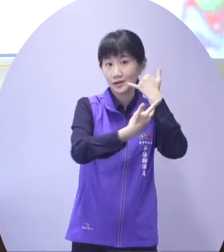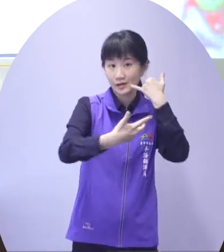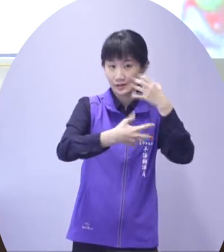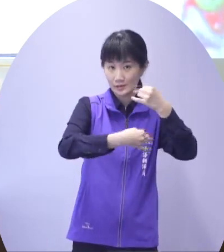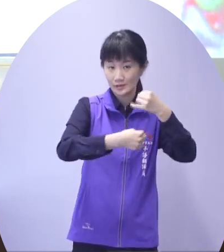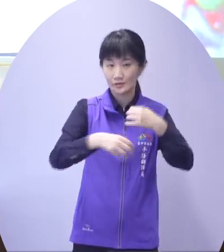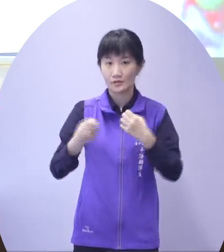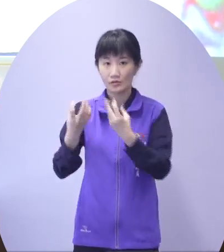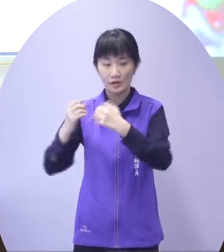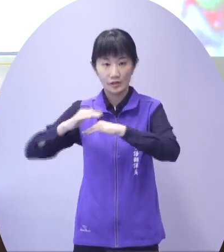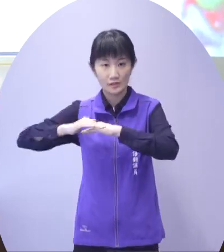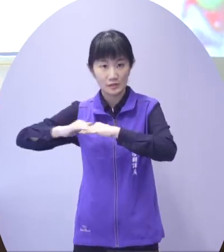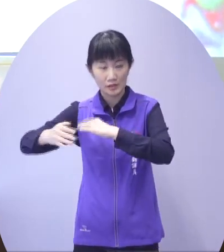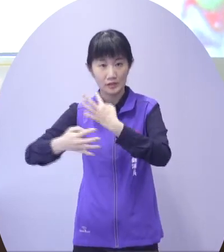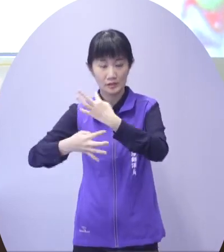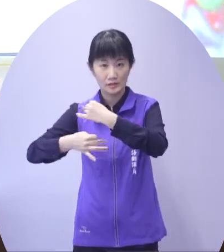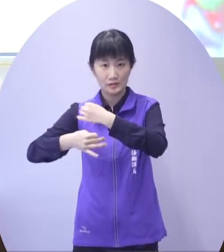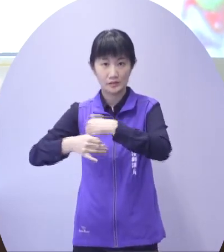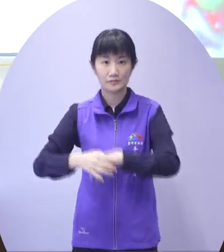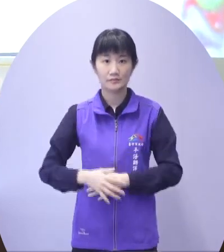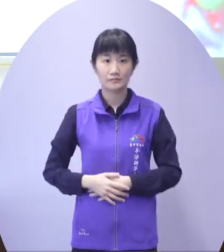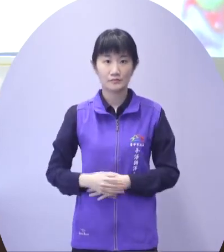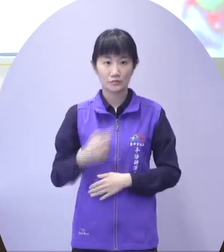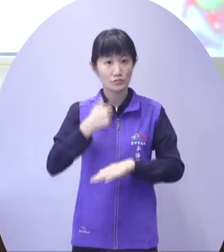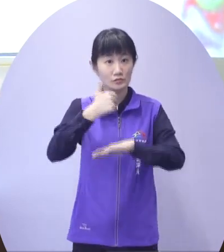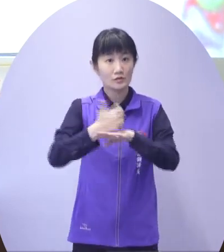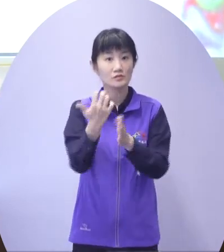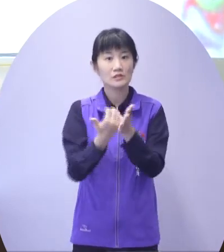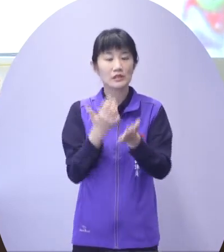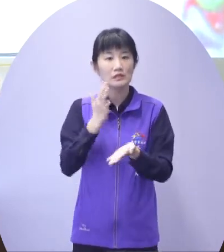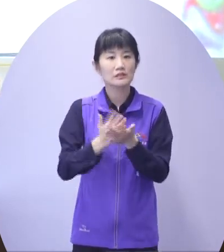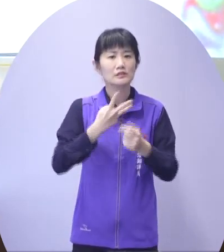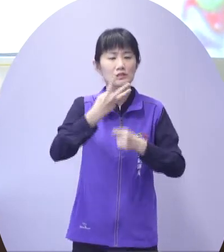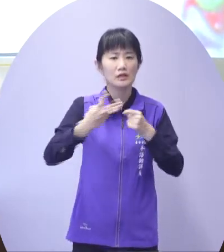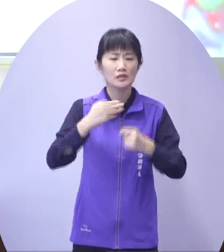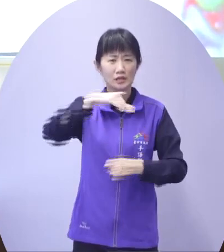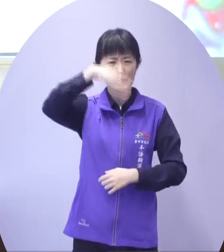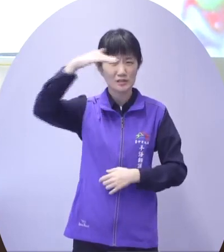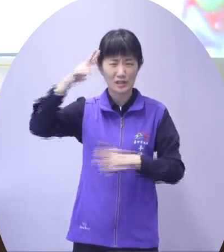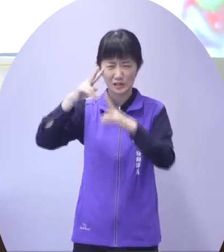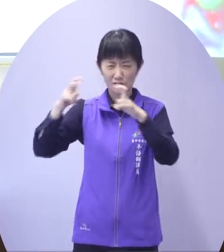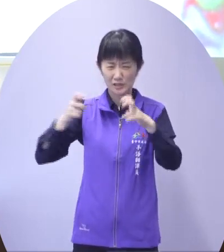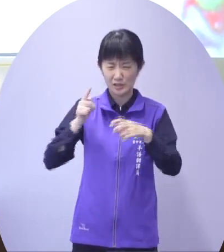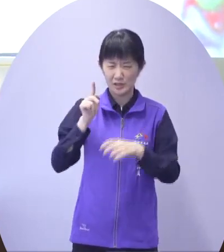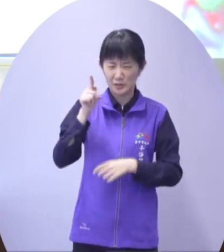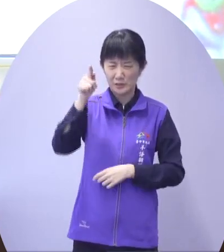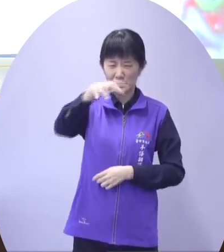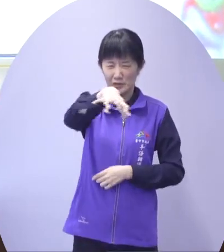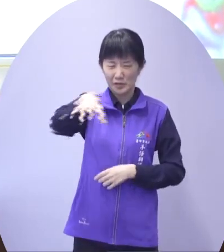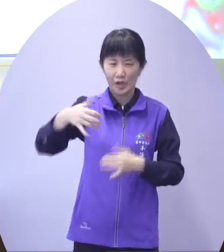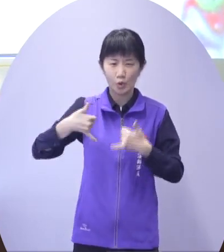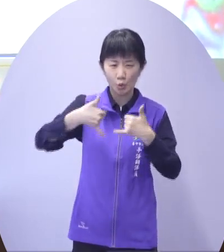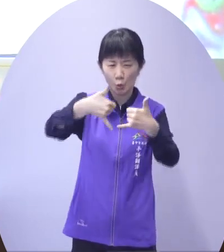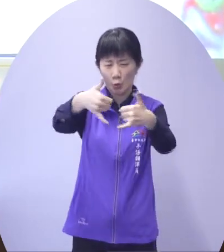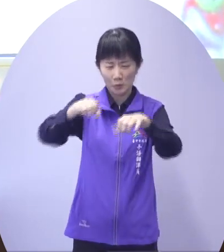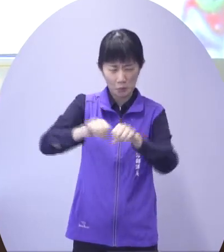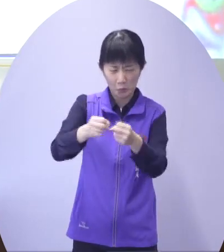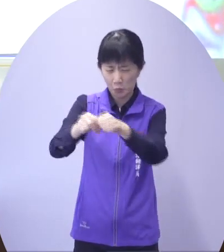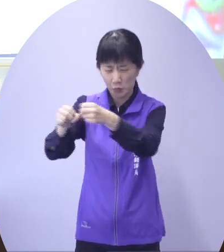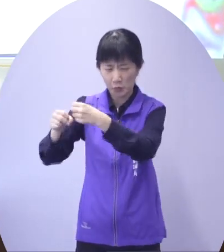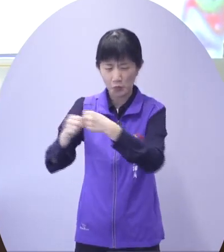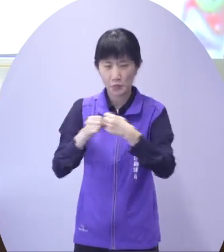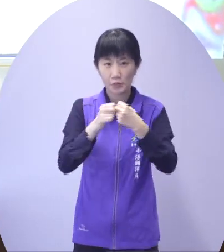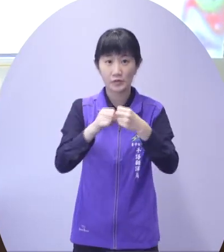我们上任之前已经停办3年，那整个新社地区、山城地区很多的道路都相当的破旧，可去年要恢复举